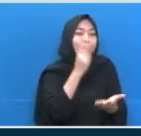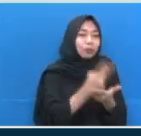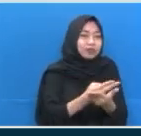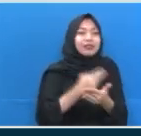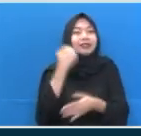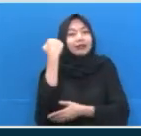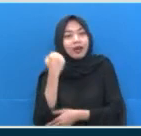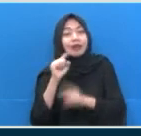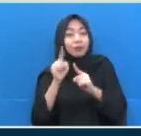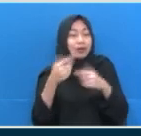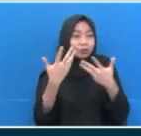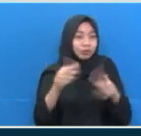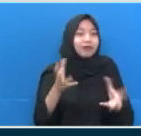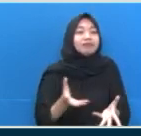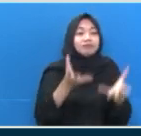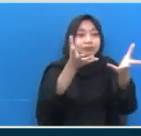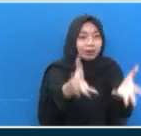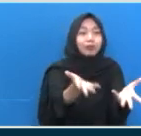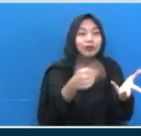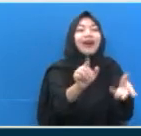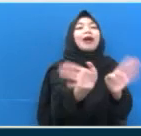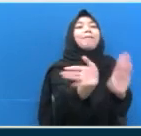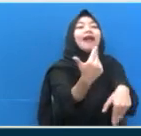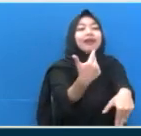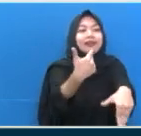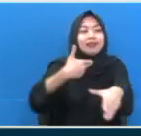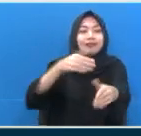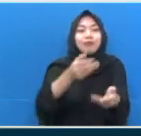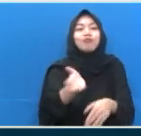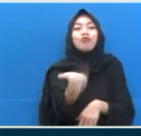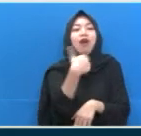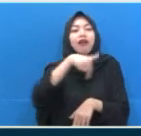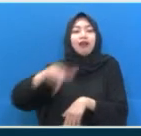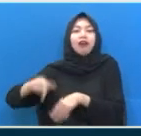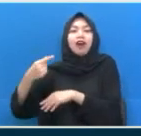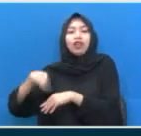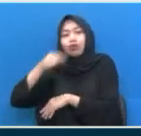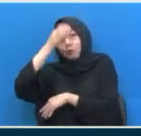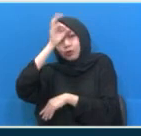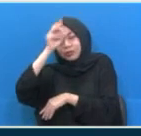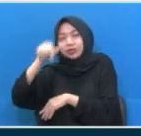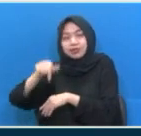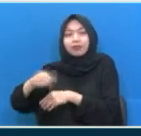tersangka akan kembali dibawa kepada strum Polri untuk menjalani penahanan di rutan